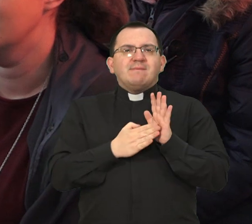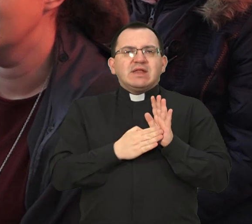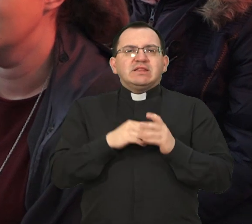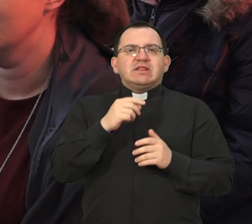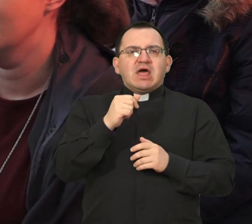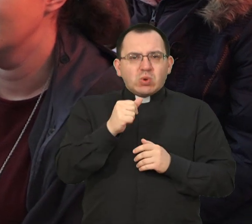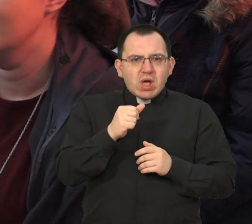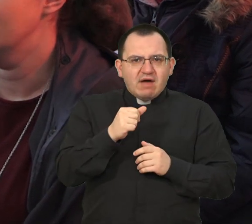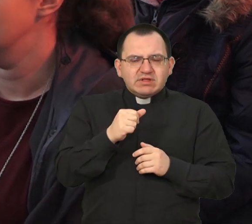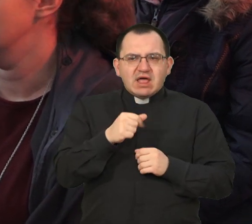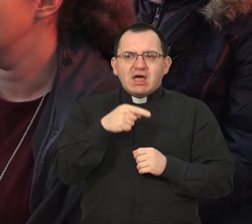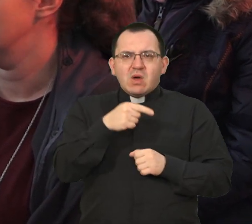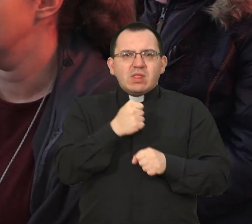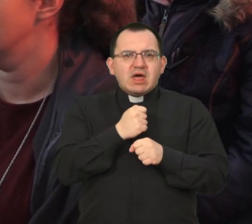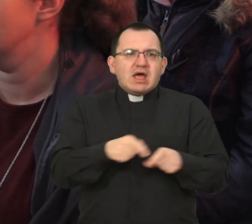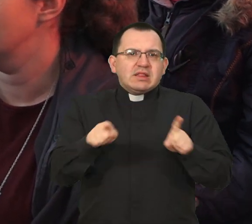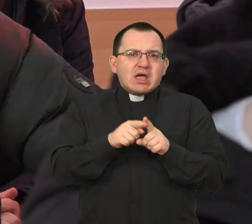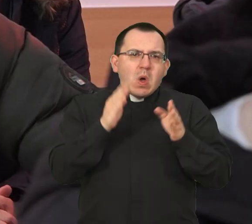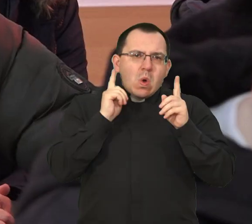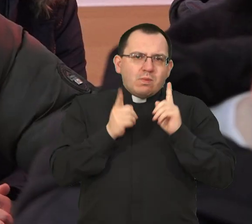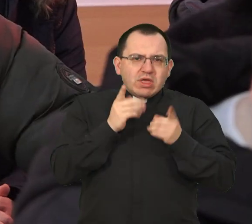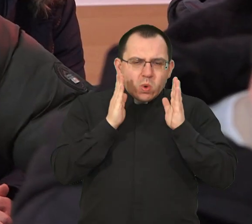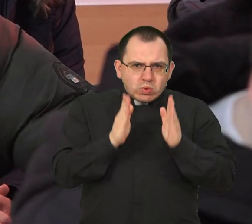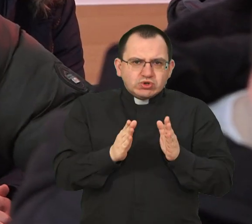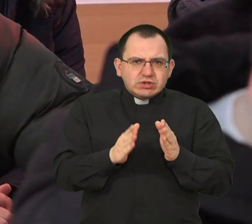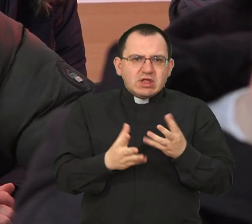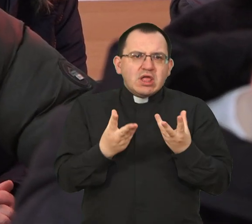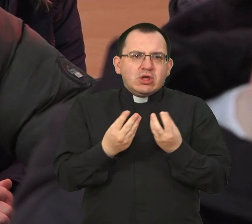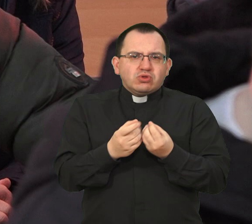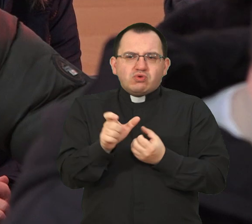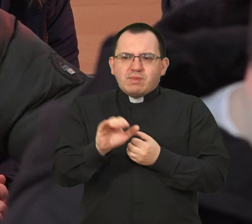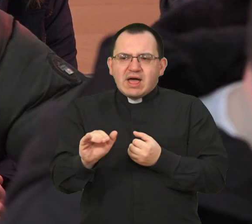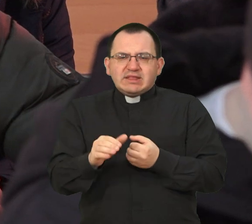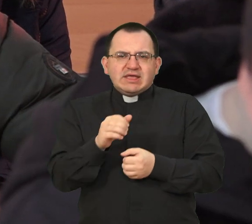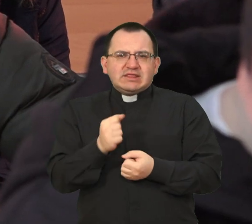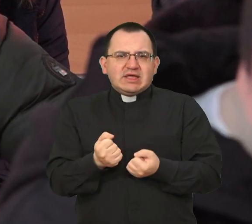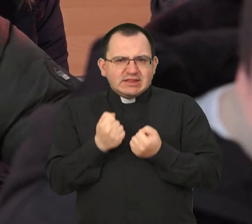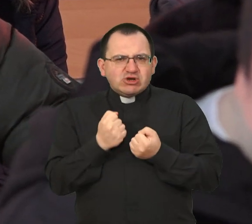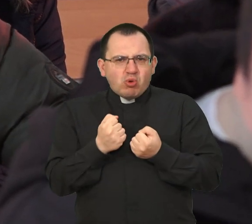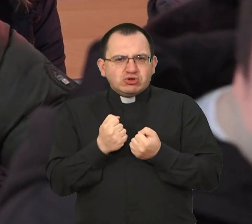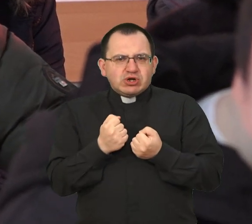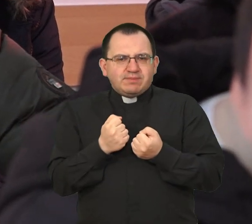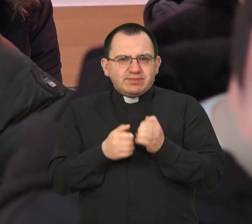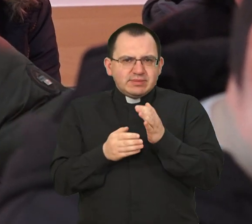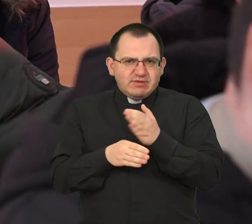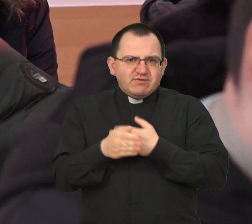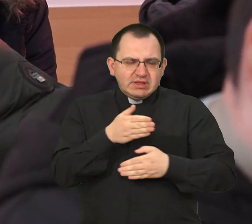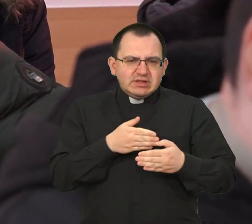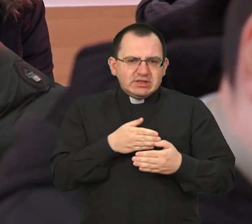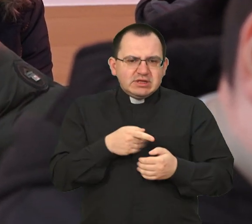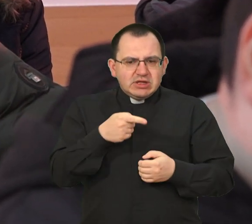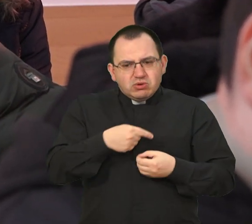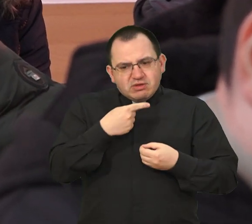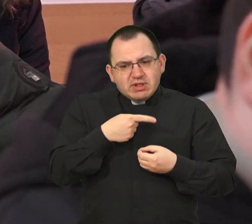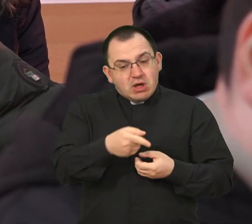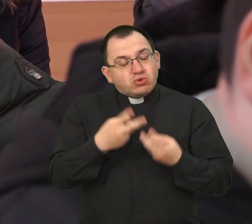povjerenstva, radi kao vjeroučiteljica na odjelu s učenicima s teškoćama u razvoju u Đurđevcu. Kaže kako joj ovakve radionice puno